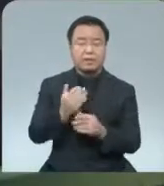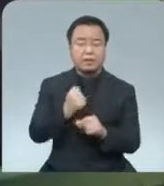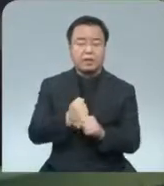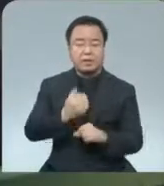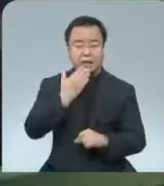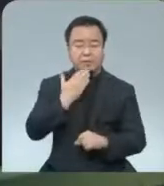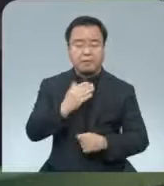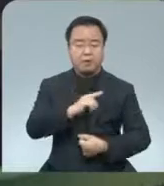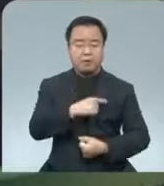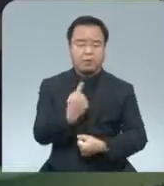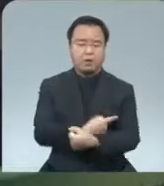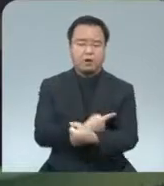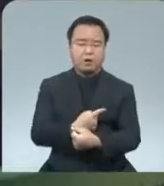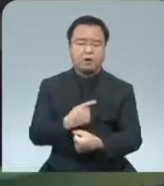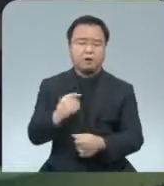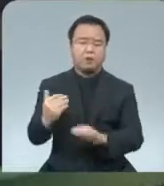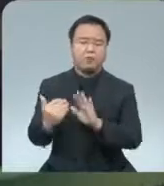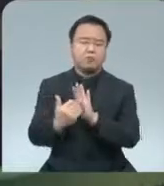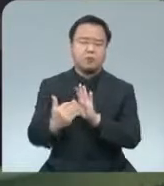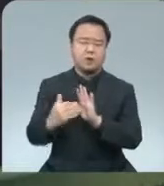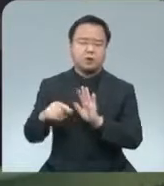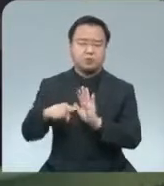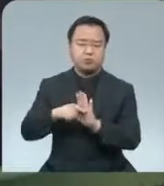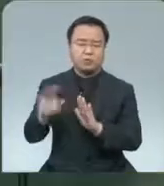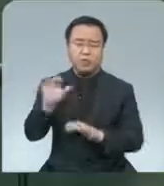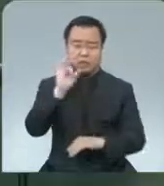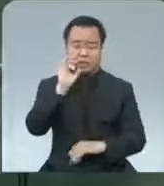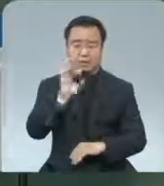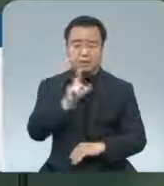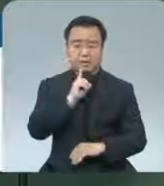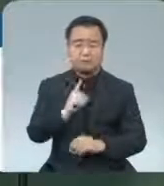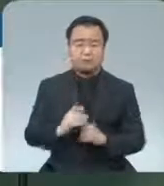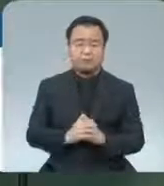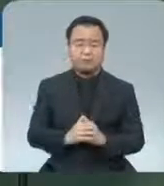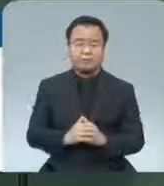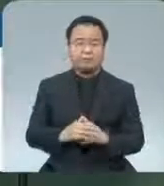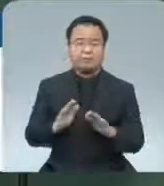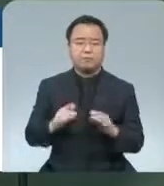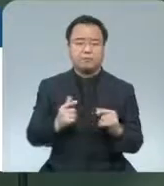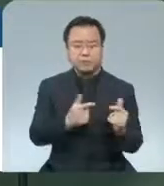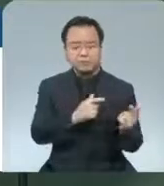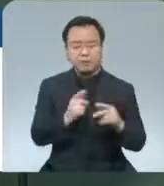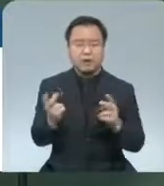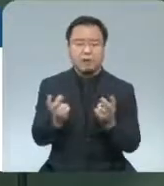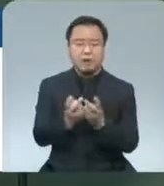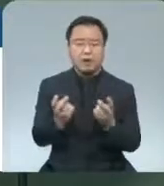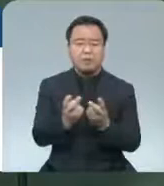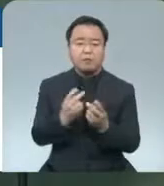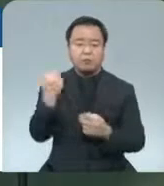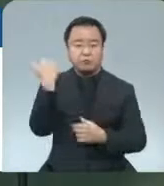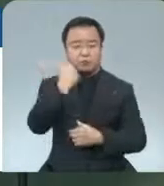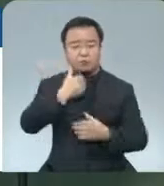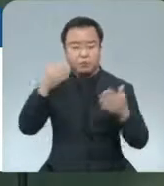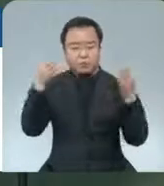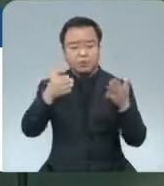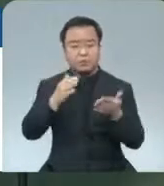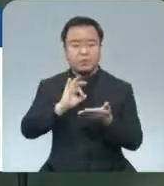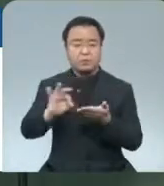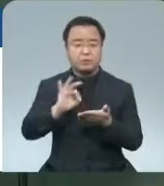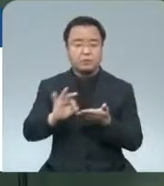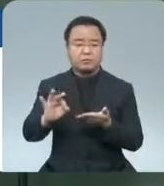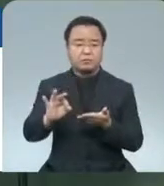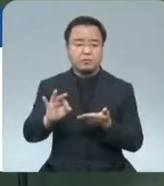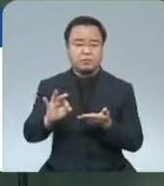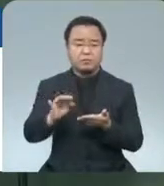diri duta besar Ki mengatakan bahwa tidak ada yang dapat menyangkal hak yang sah untuk mengembangkan memproduksi dan memiliki senjata untuk